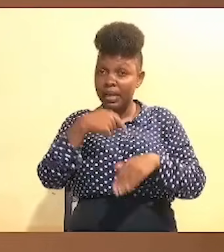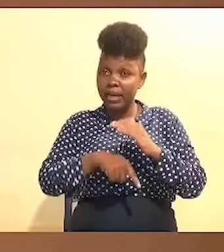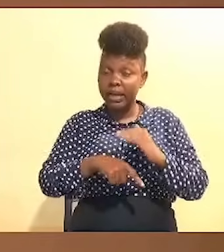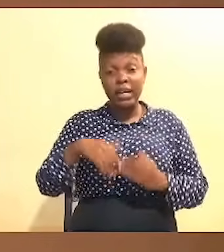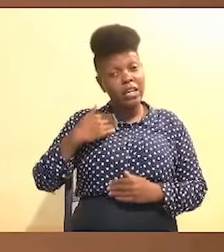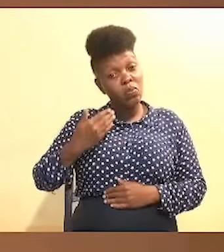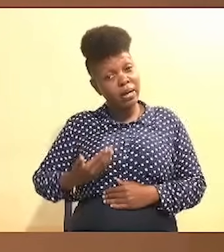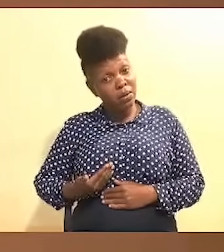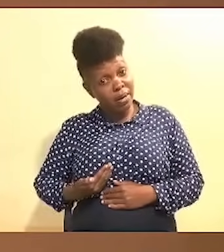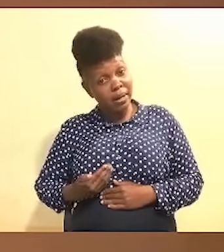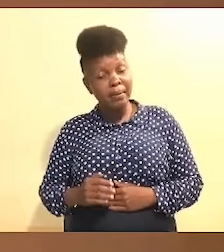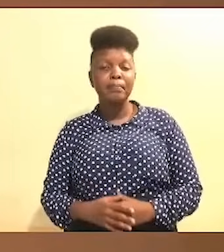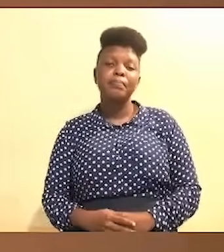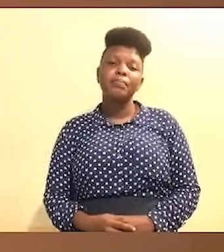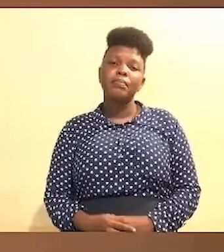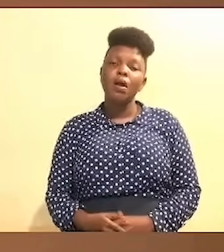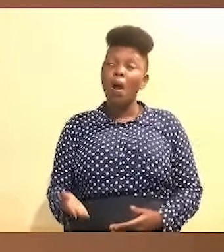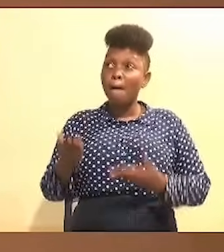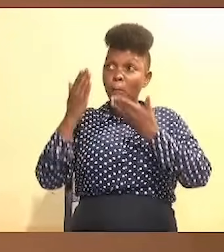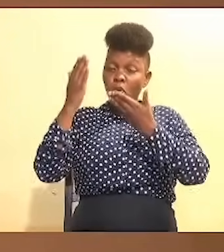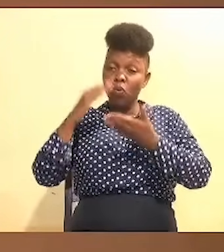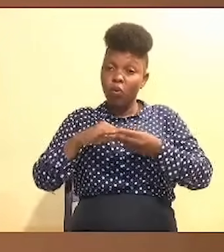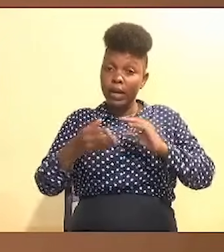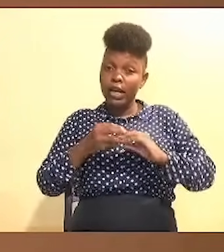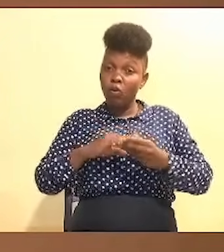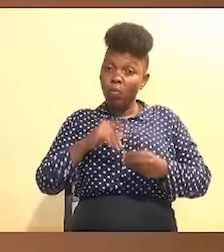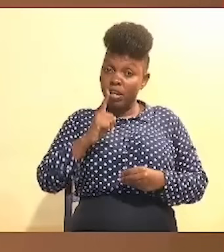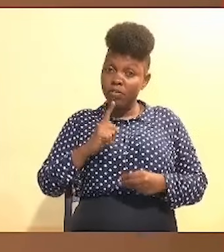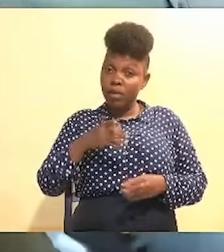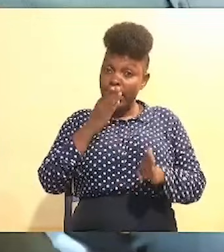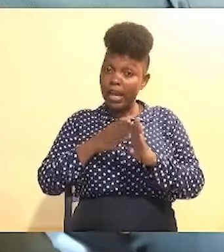wanawake. Na Mungu aliwaumba hivyo ili waweze kulea watoto.